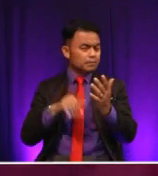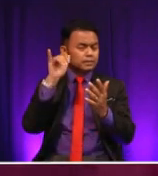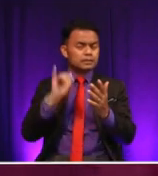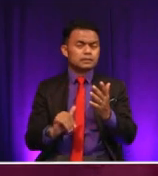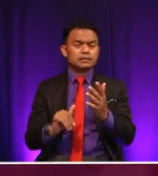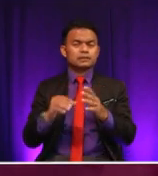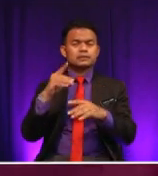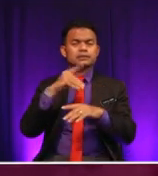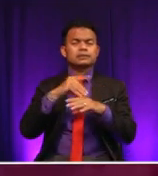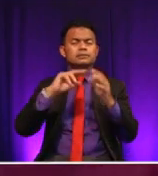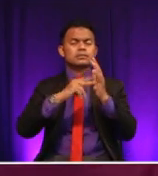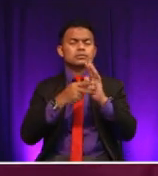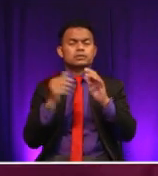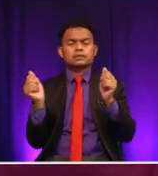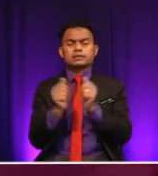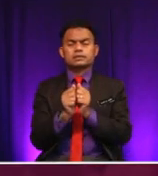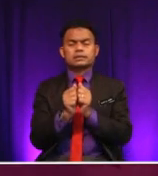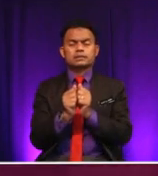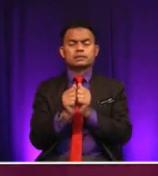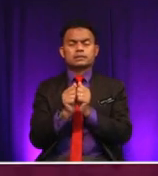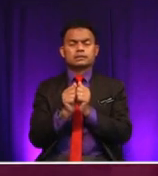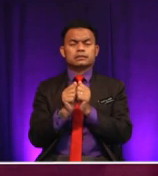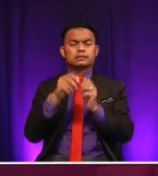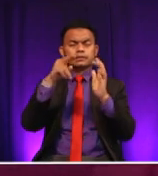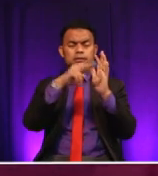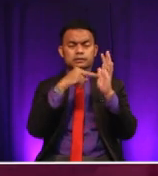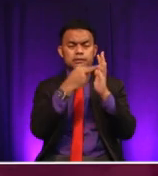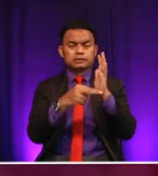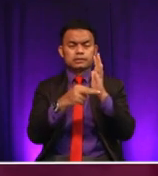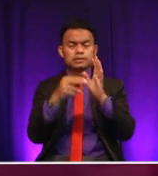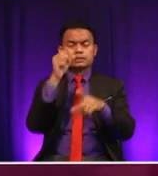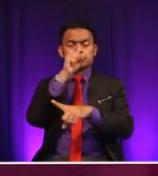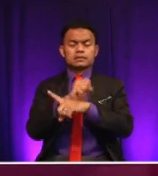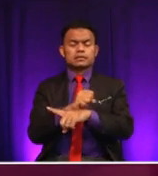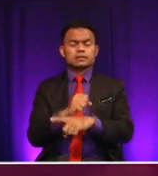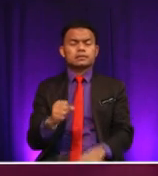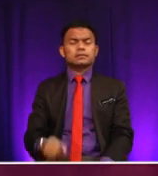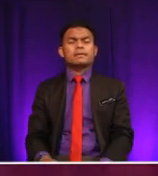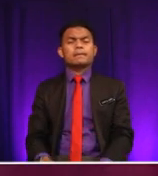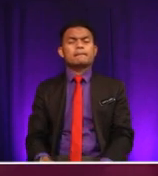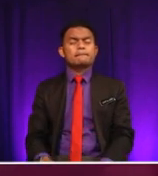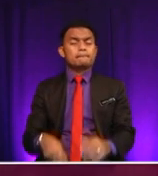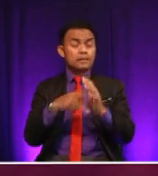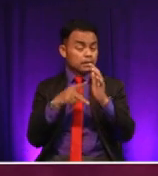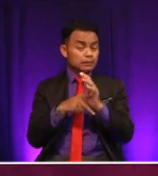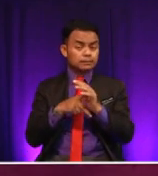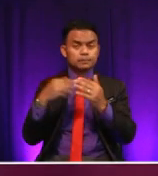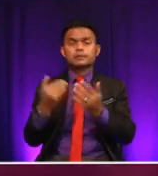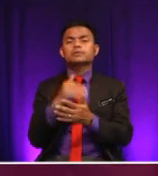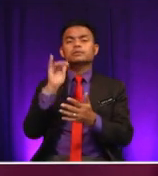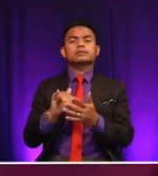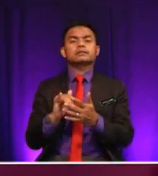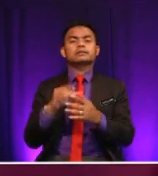kritikan sastra ini merupakan perkara yang baru yang didedahkan Oke oleh murid-murid yang bakal mengambil